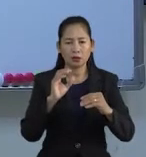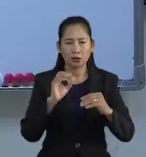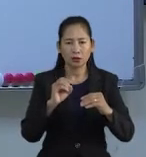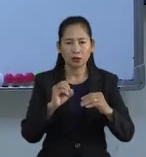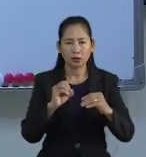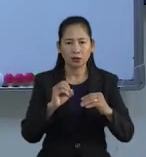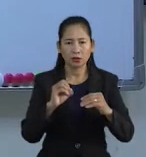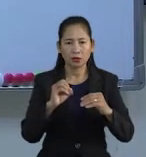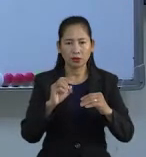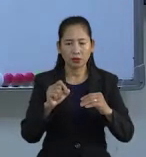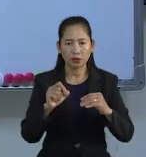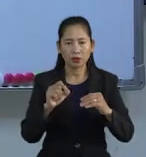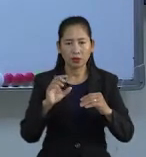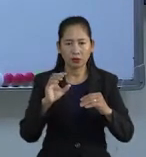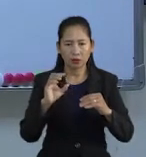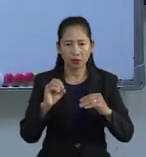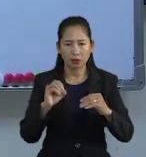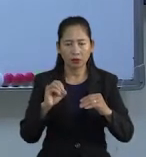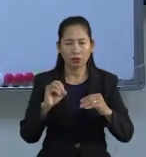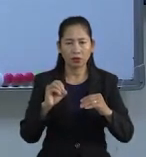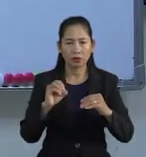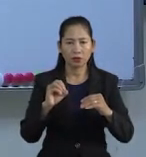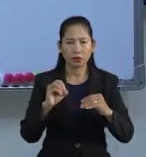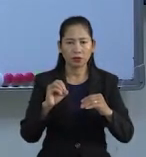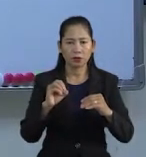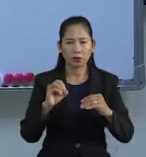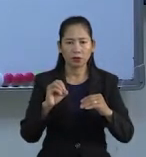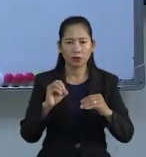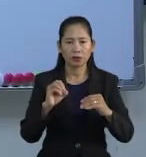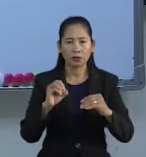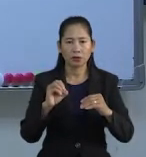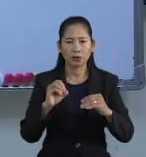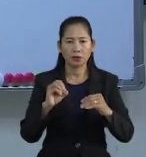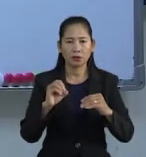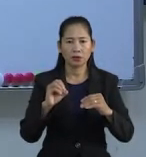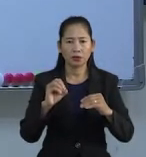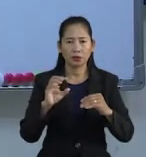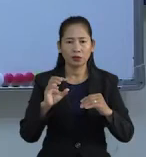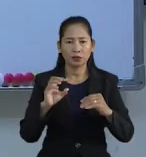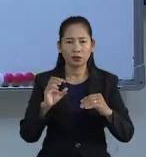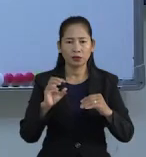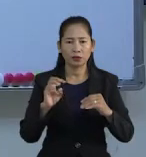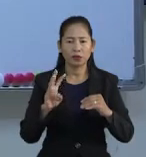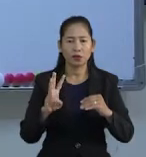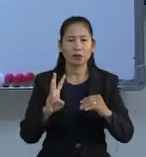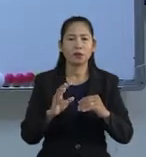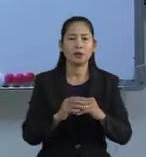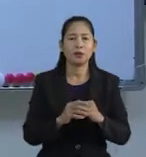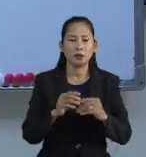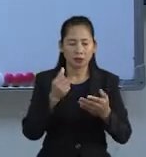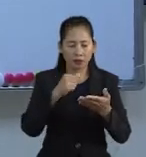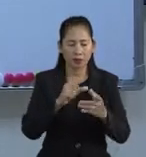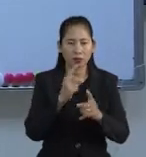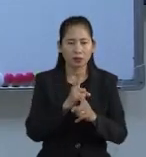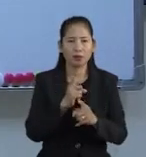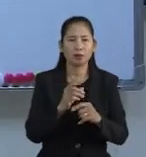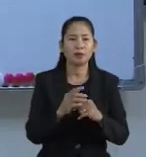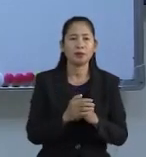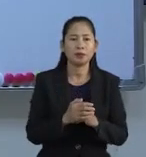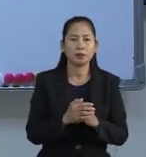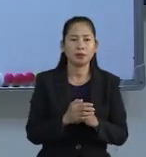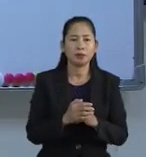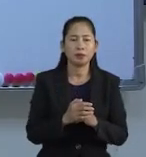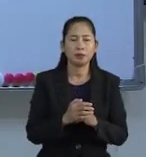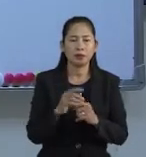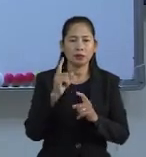con sốn cho nè sốn bay rồi nè con tiêm thuật chìm lại với con chìm môi